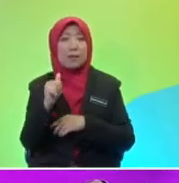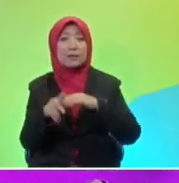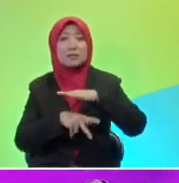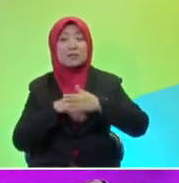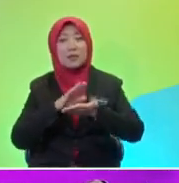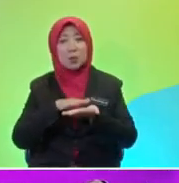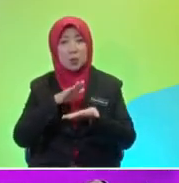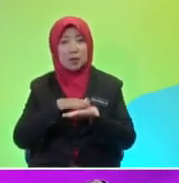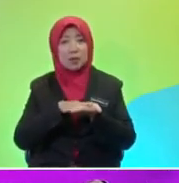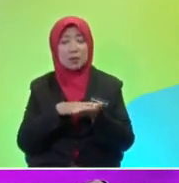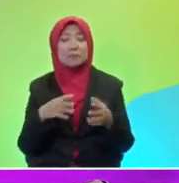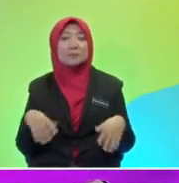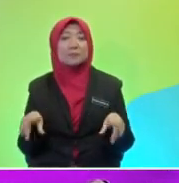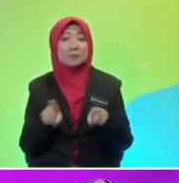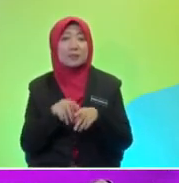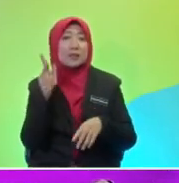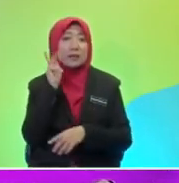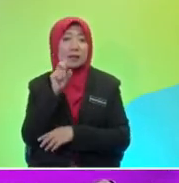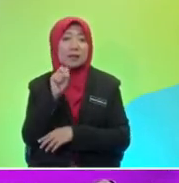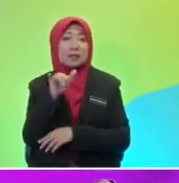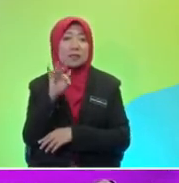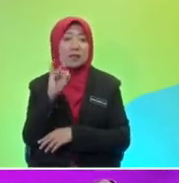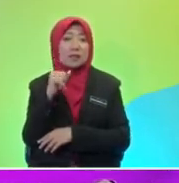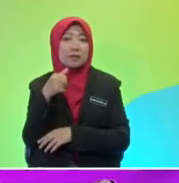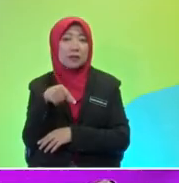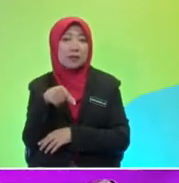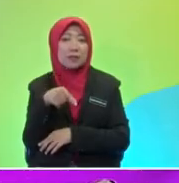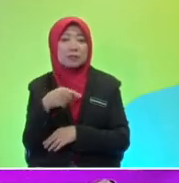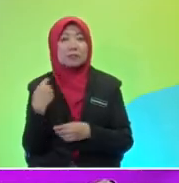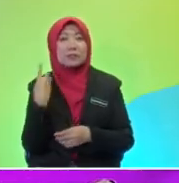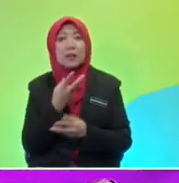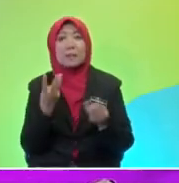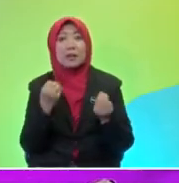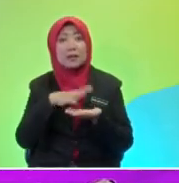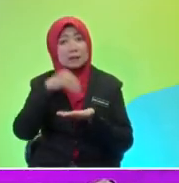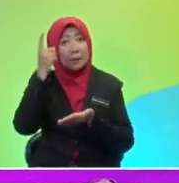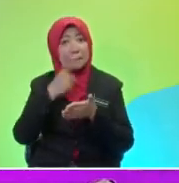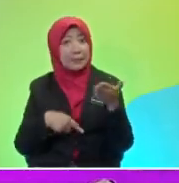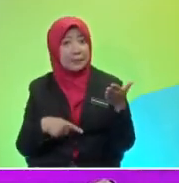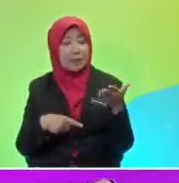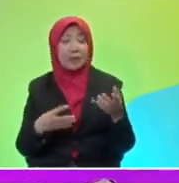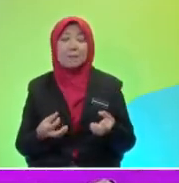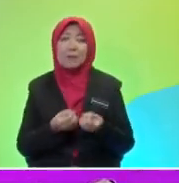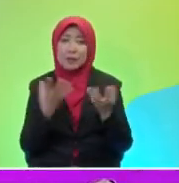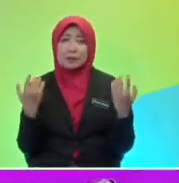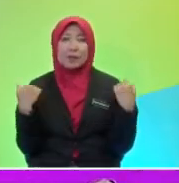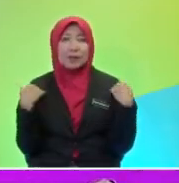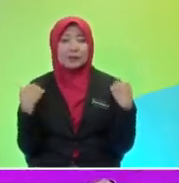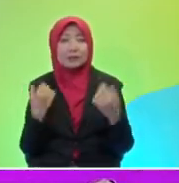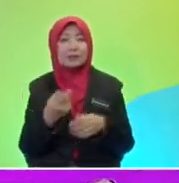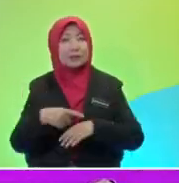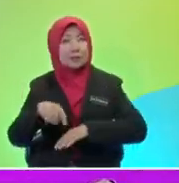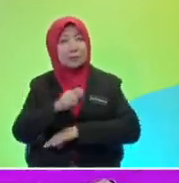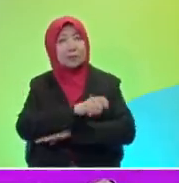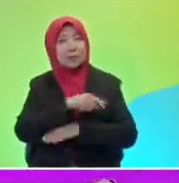bersama Kak sofika dan hari ini Hmm apa ya kita belajar ya Banyak betul yang ada di sekeliling Kak Safitri